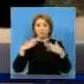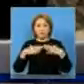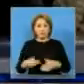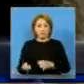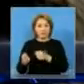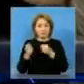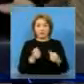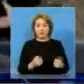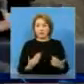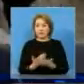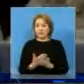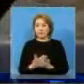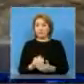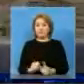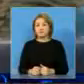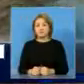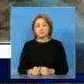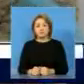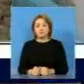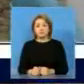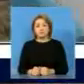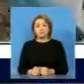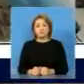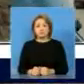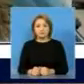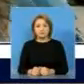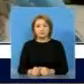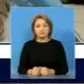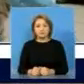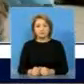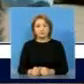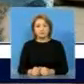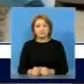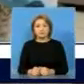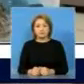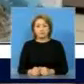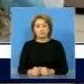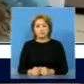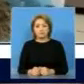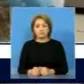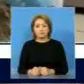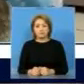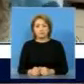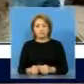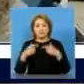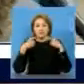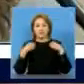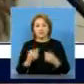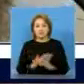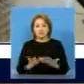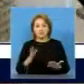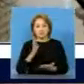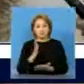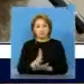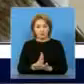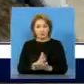әкелінді. Қалауыңызға қарай ұзын немесе қысқа болады. Капюшоннан жалықсаңыз, алып тастап, тік жағаны оңай орнатып аласыз. Сондай-ақ заманауи